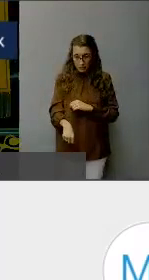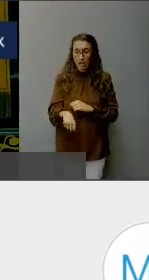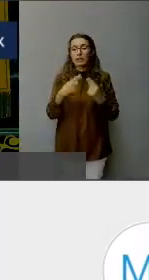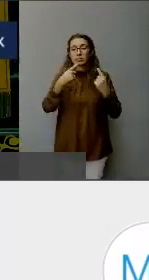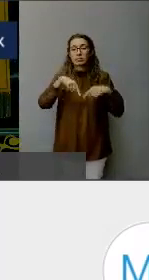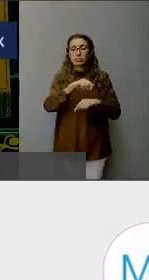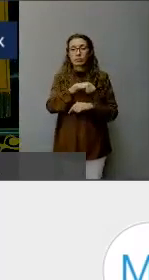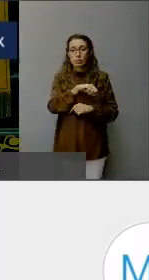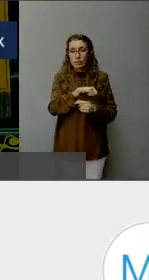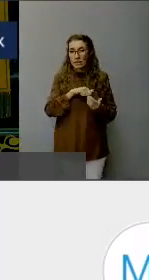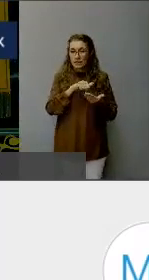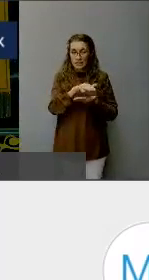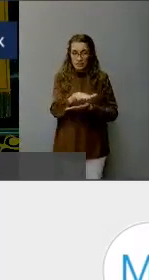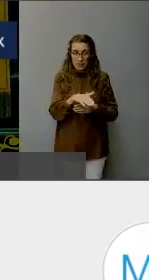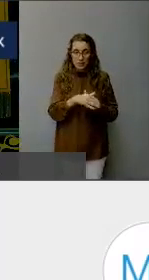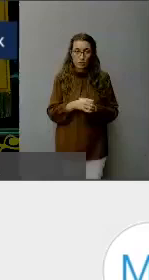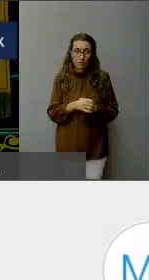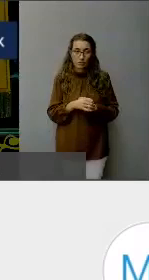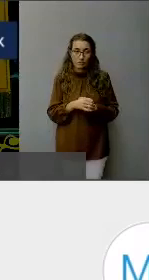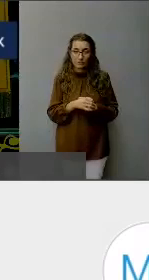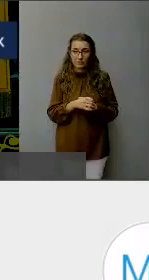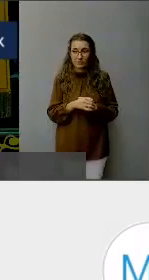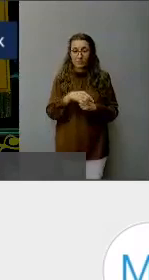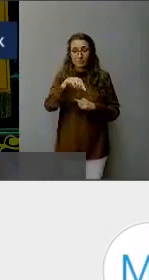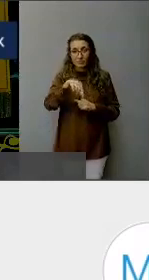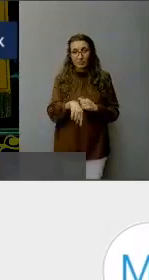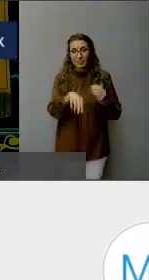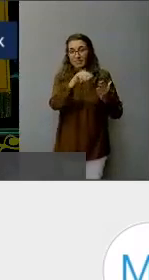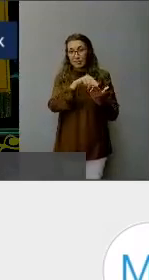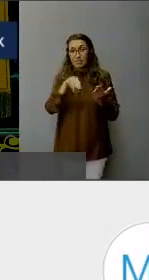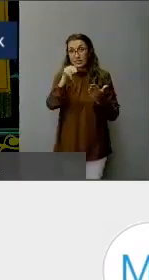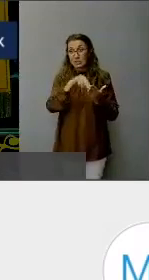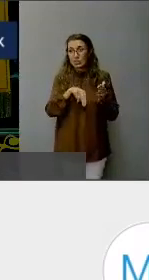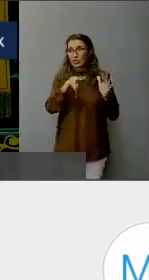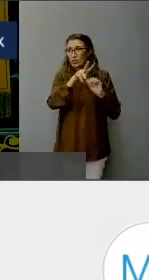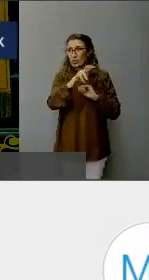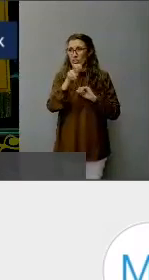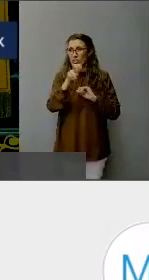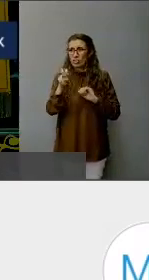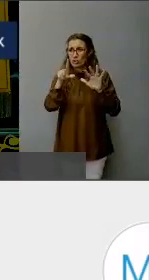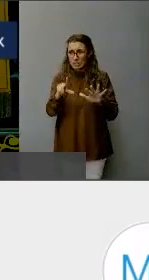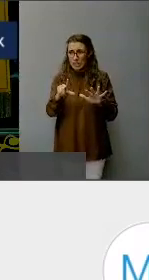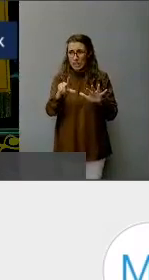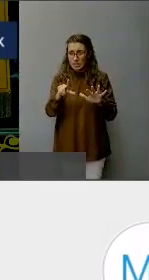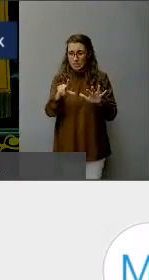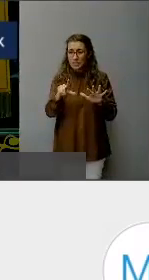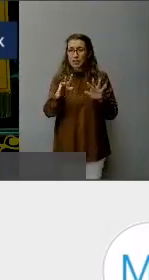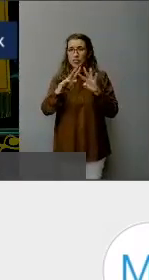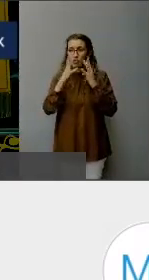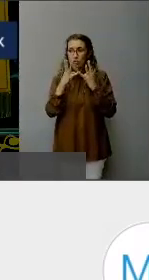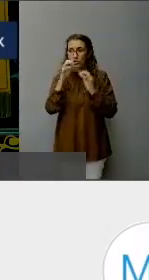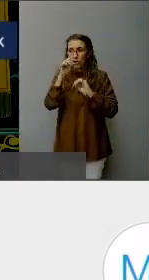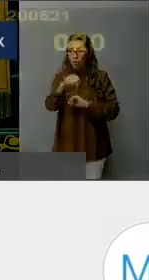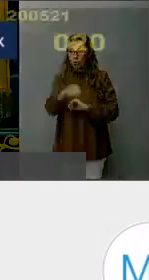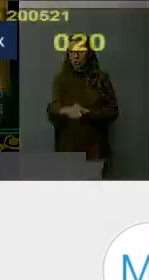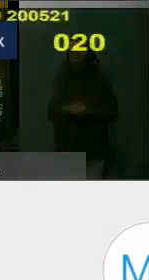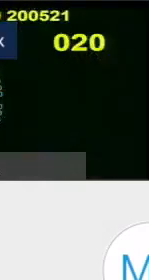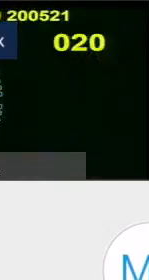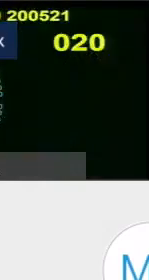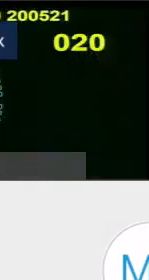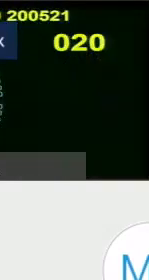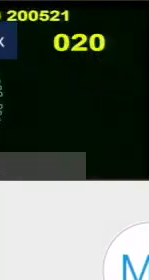206 vongole in votazione il numero 207 parere della giunta è contrario si